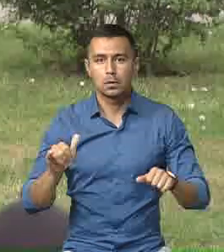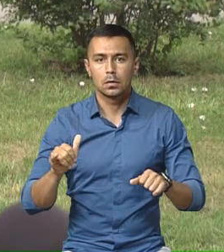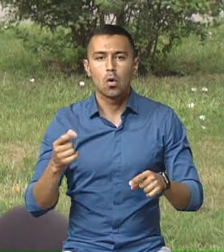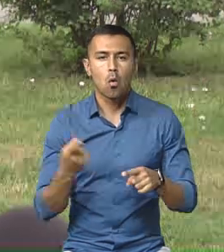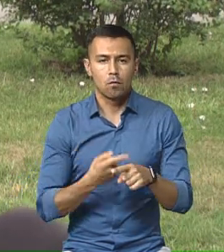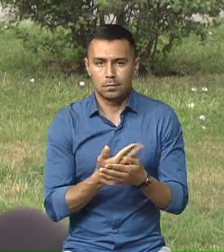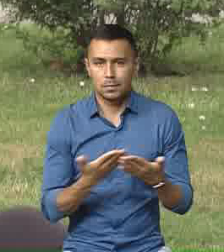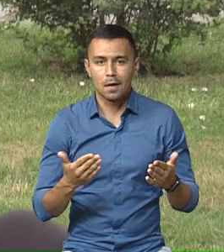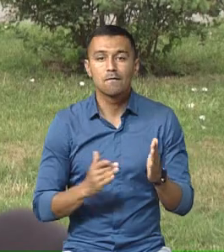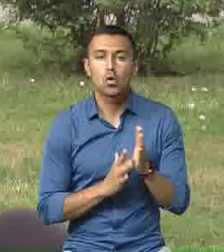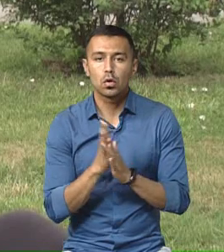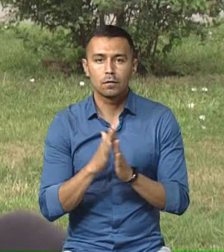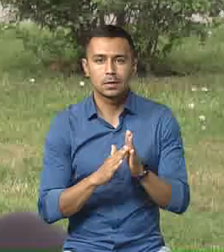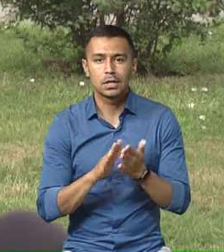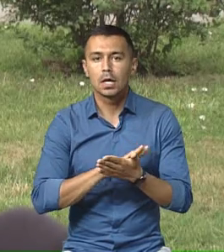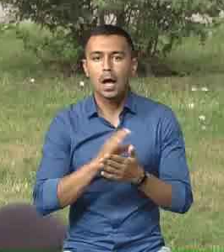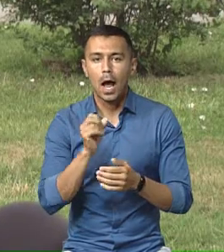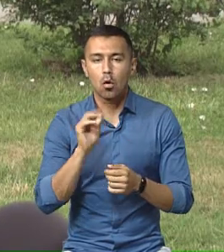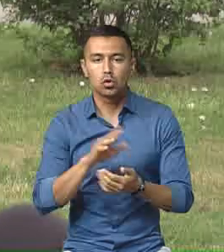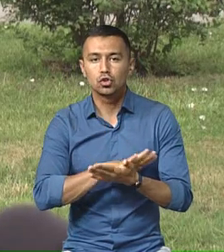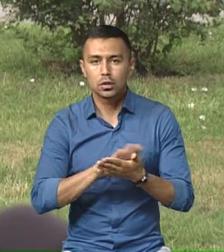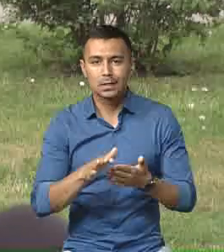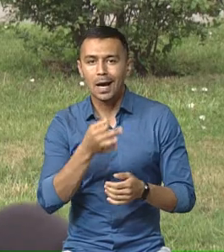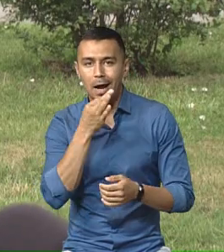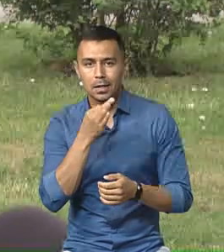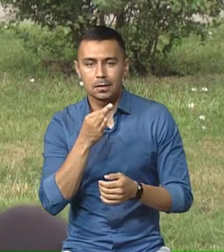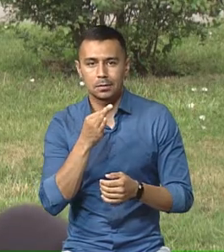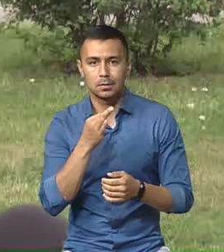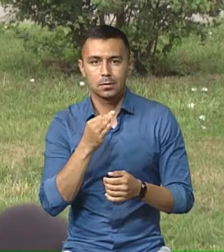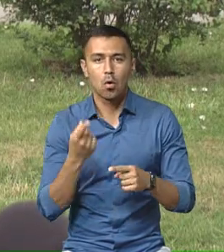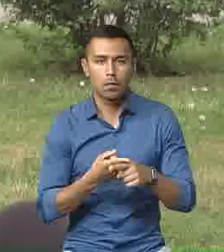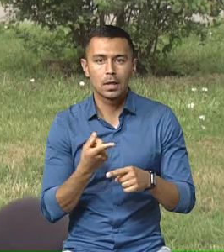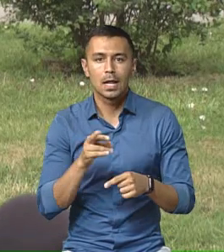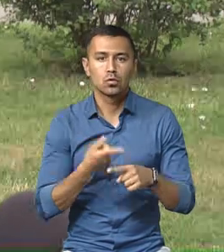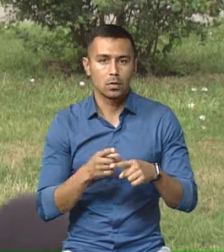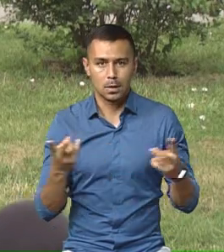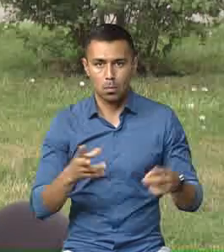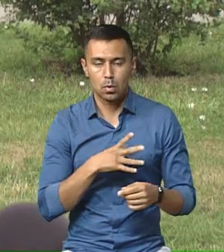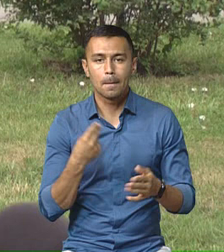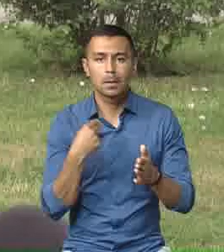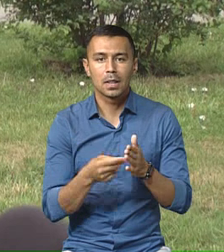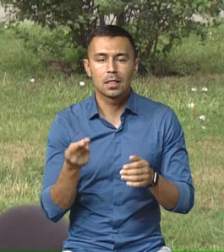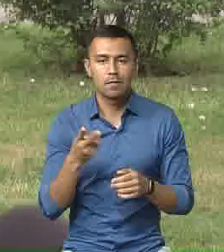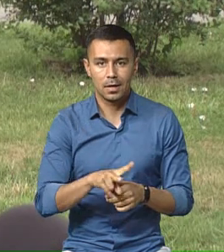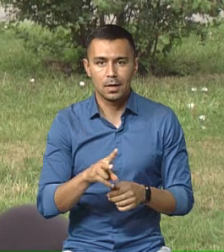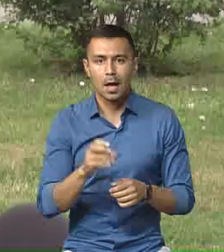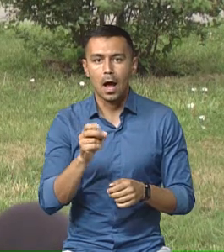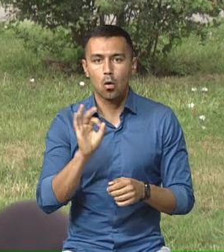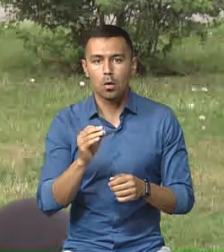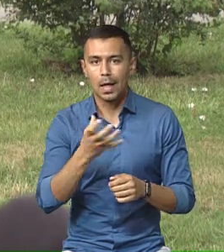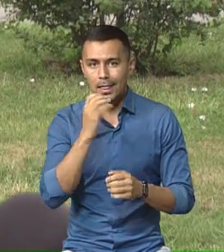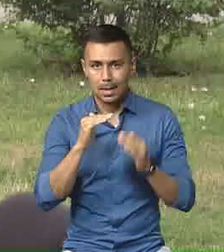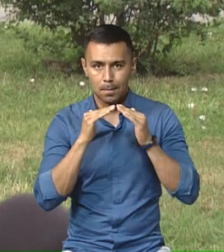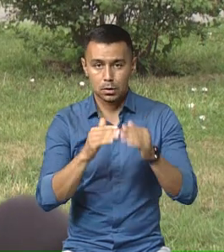саме вирощування екологічних ранніх овочів. Для цього потрібно було придбати 2 екотеплиці, ну і